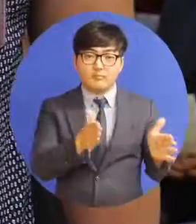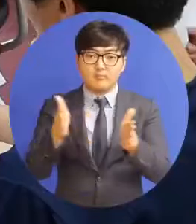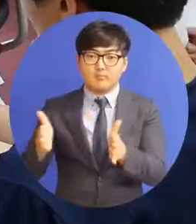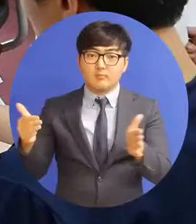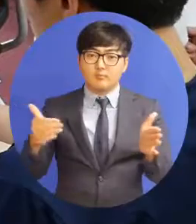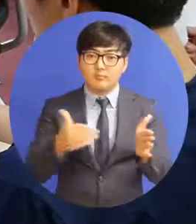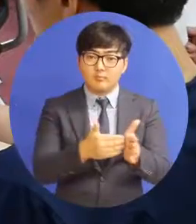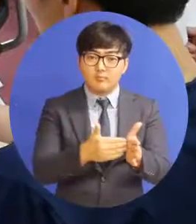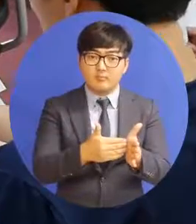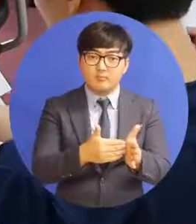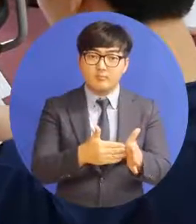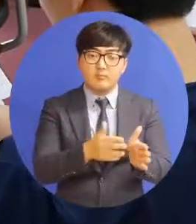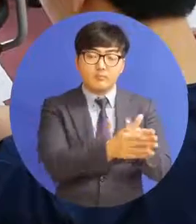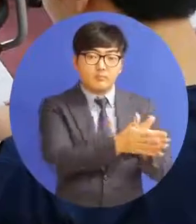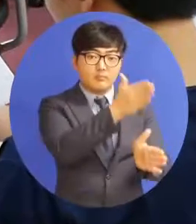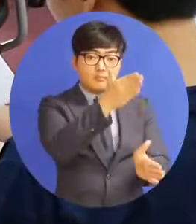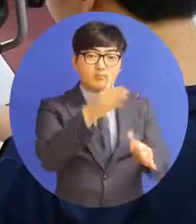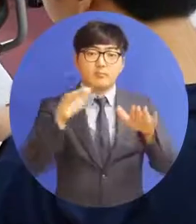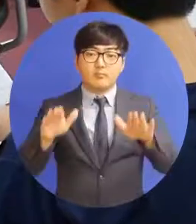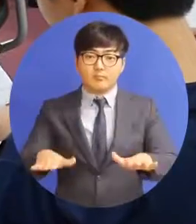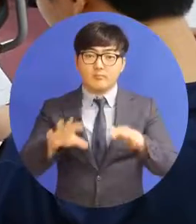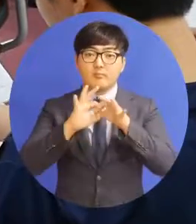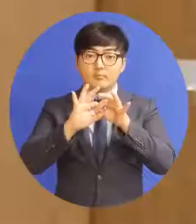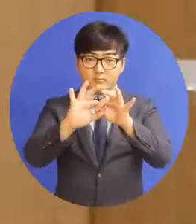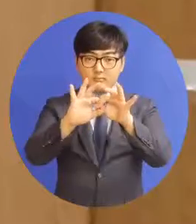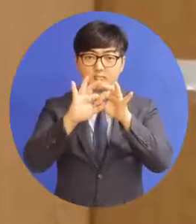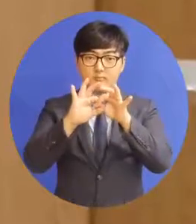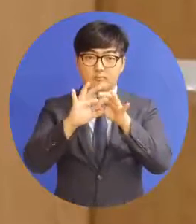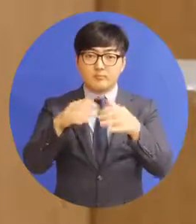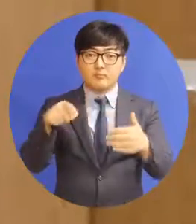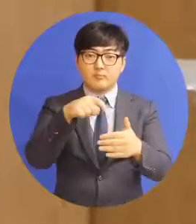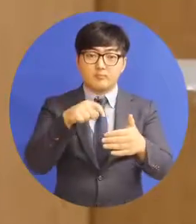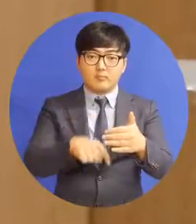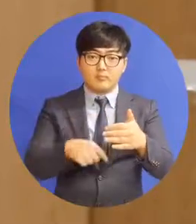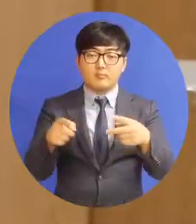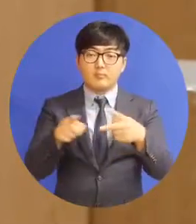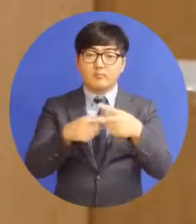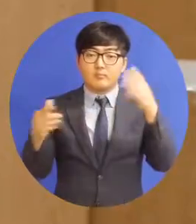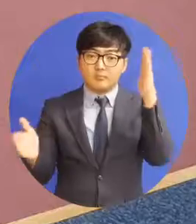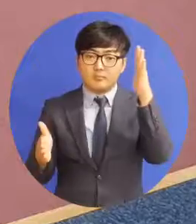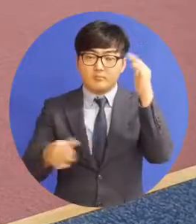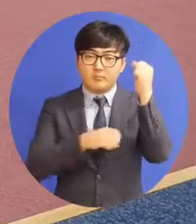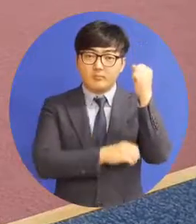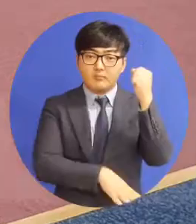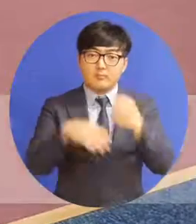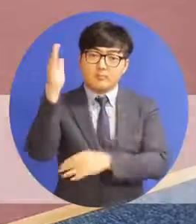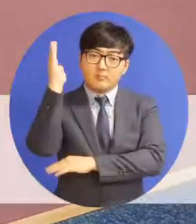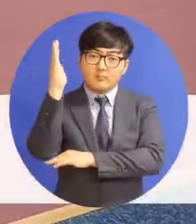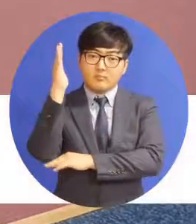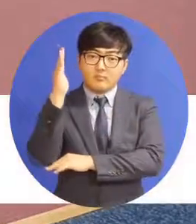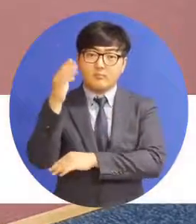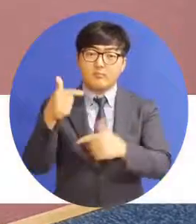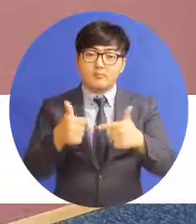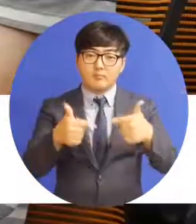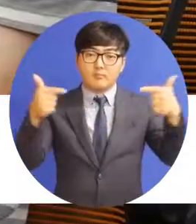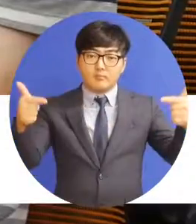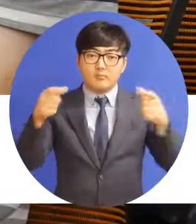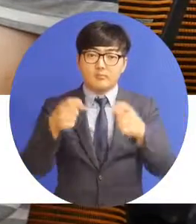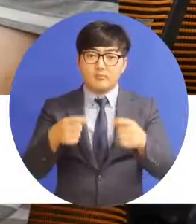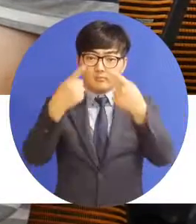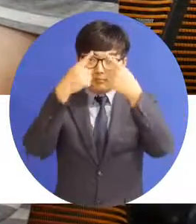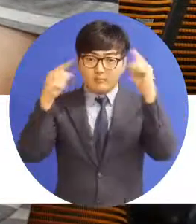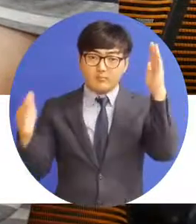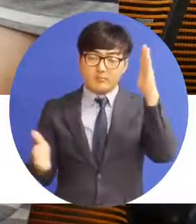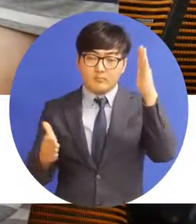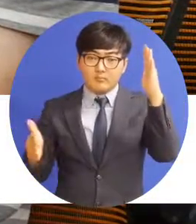구성됐는데요. 공주시는 이번 사업을 통해 관내 초중학생의 기초학습 능력을 증진시킴은 물론 지역